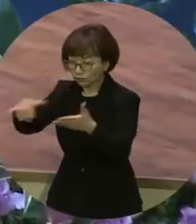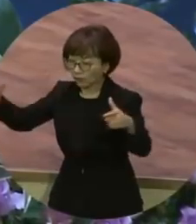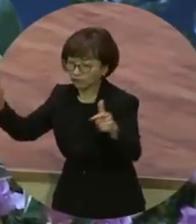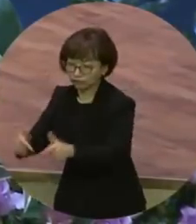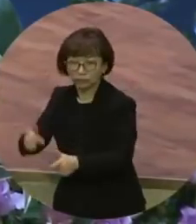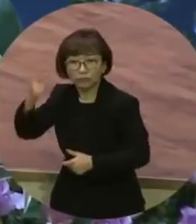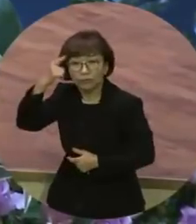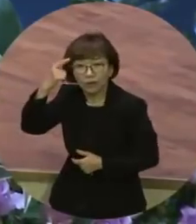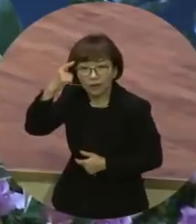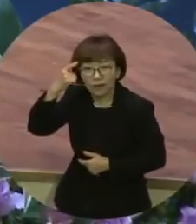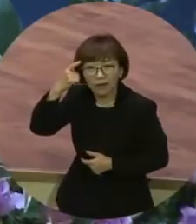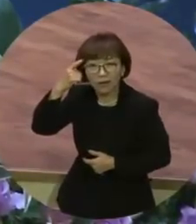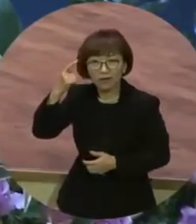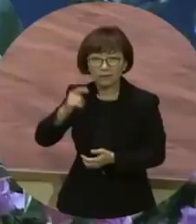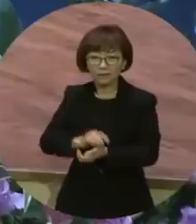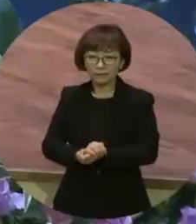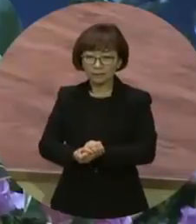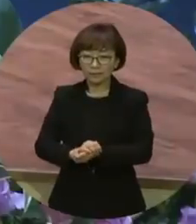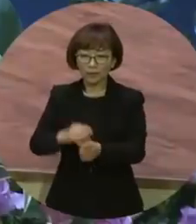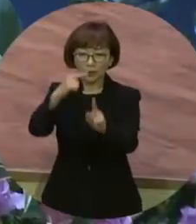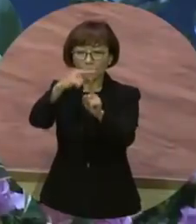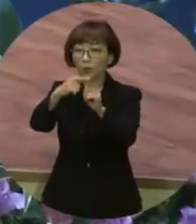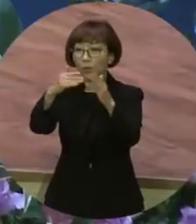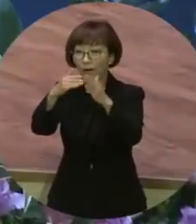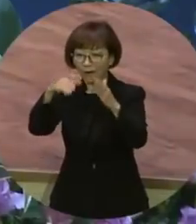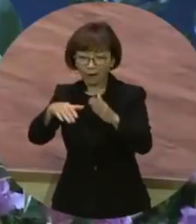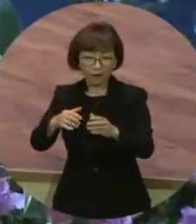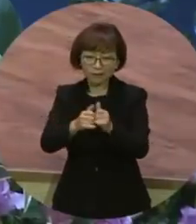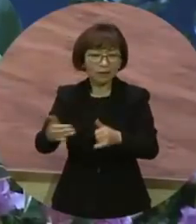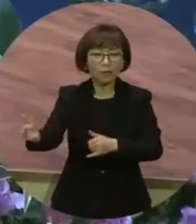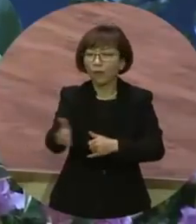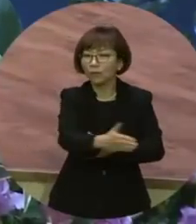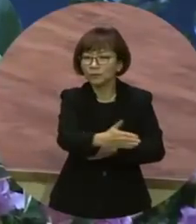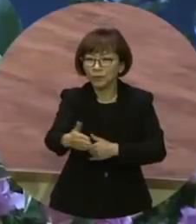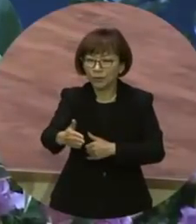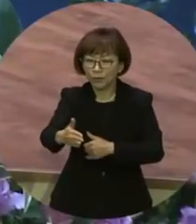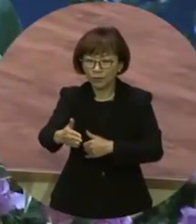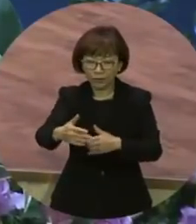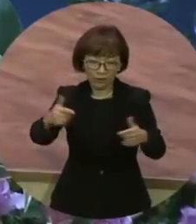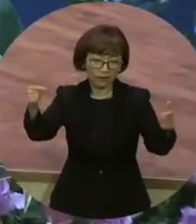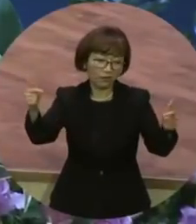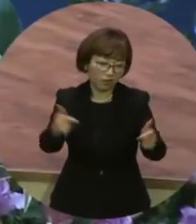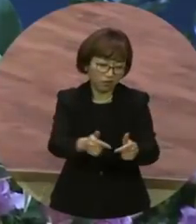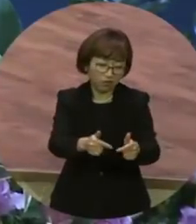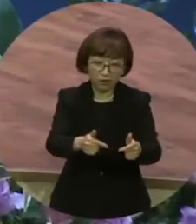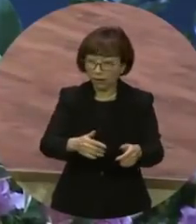병원 역할을 할 교회는 사람이 없어서 문을 닫고 절가는 사람이 넘쳐나고 있습니다.